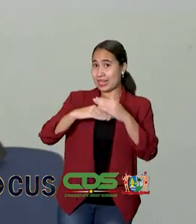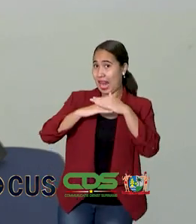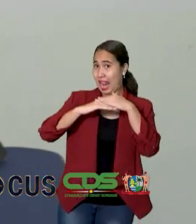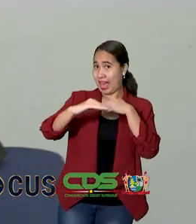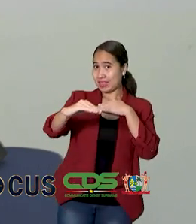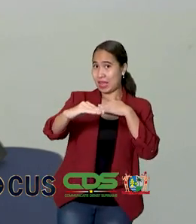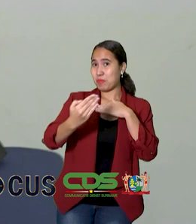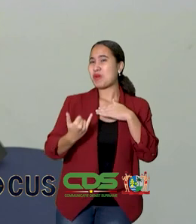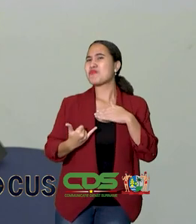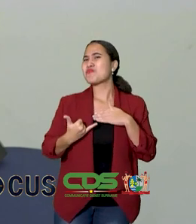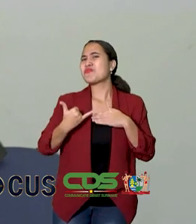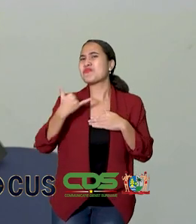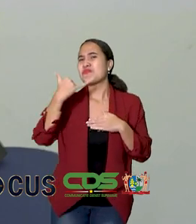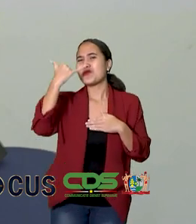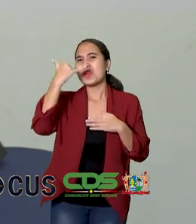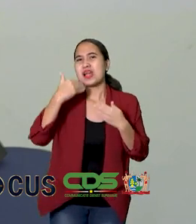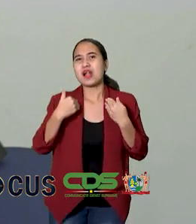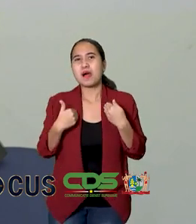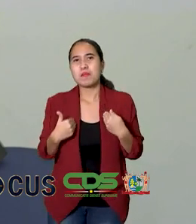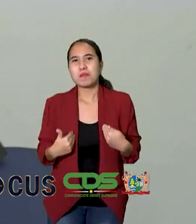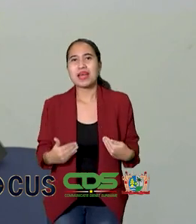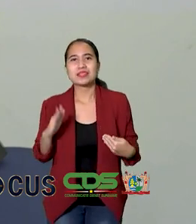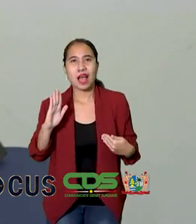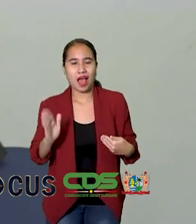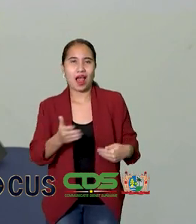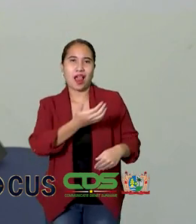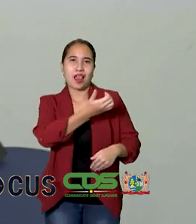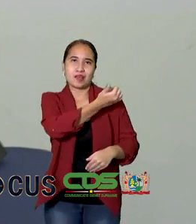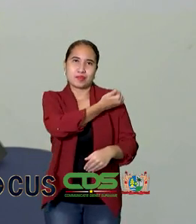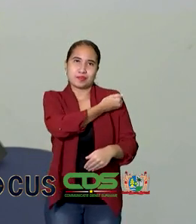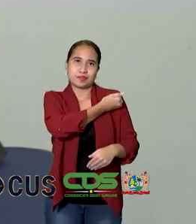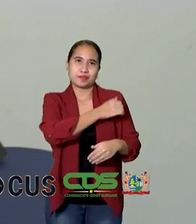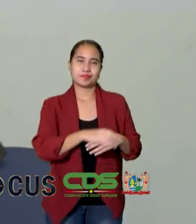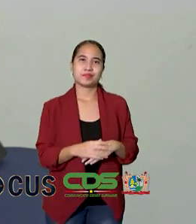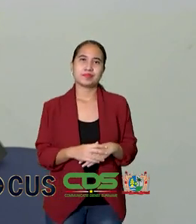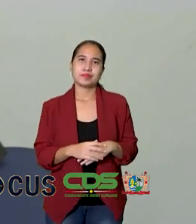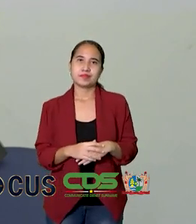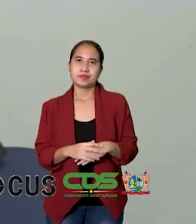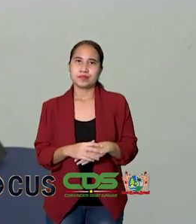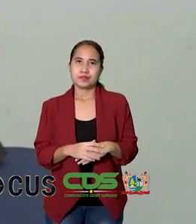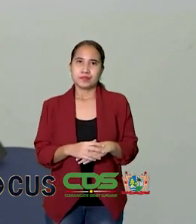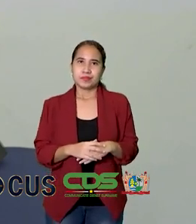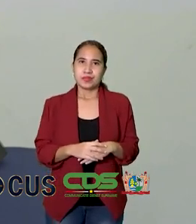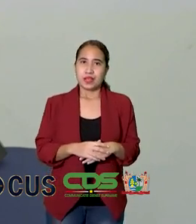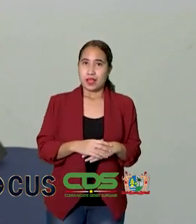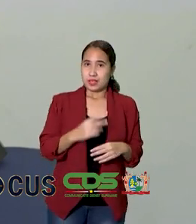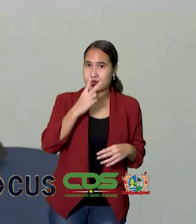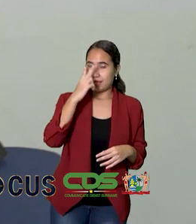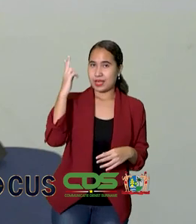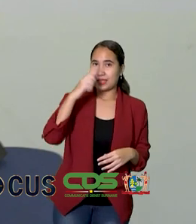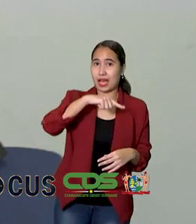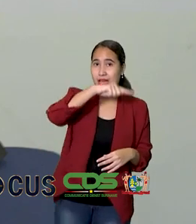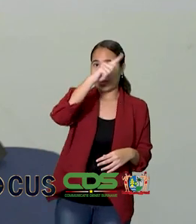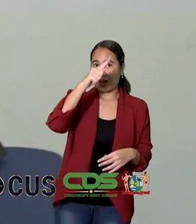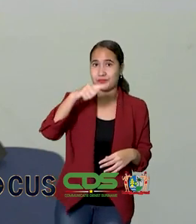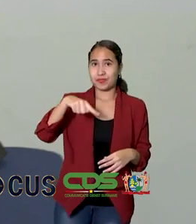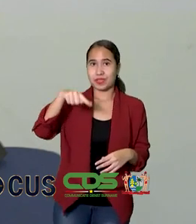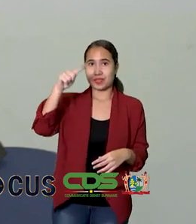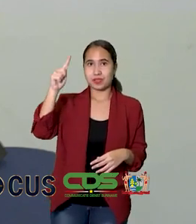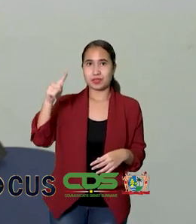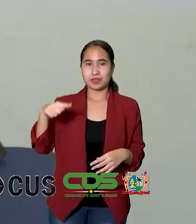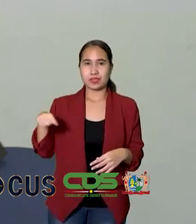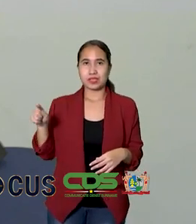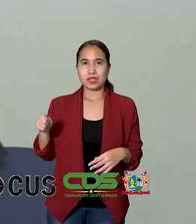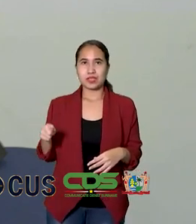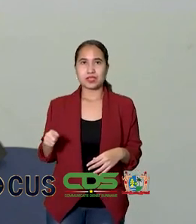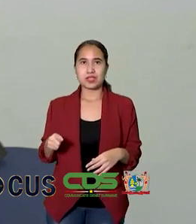hebben. We hadden bij de eerste twee golven, en als u dat de grafiek die collega